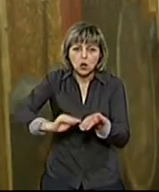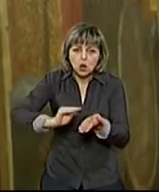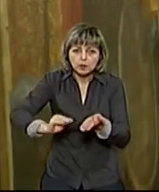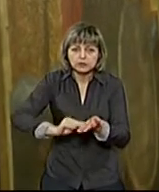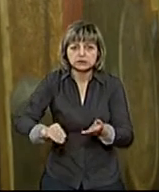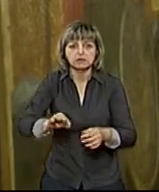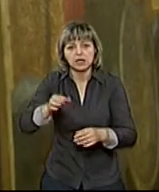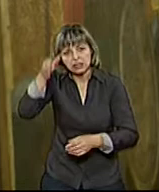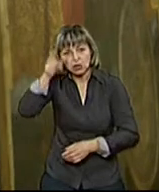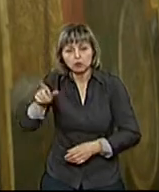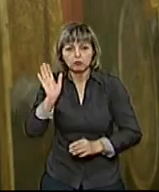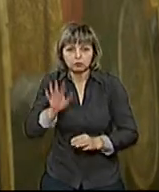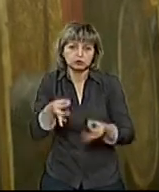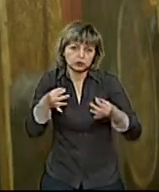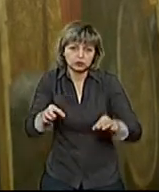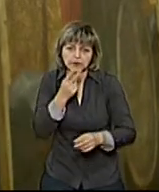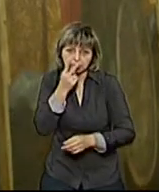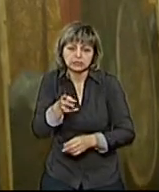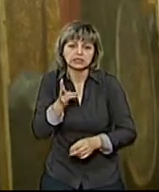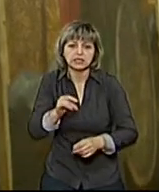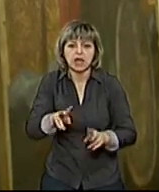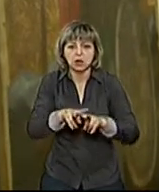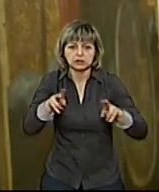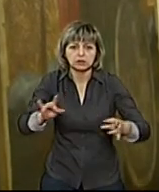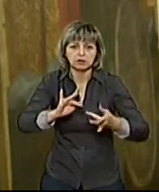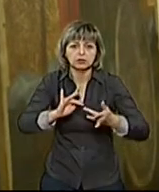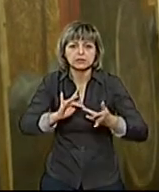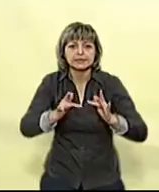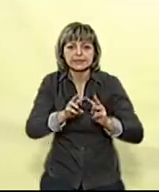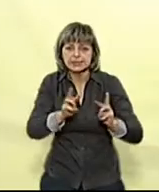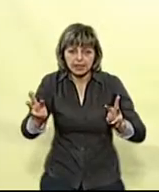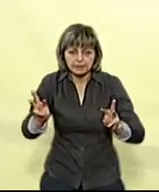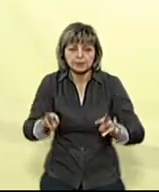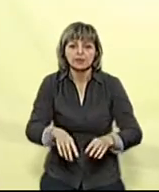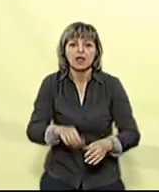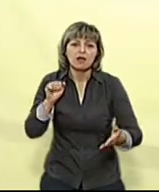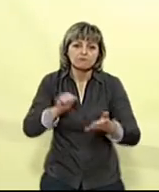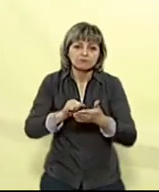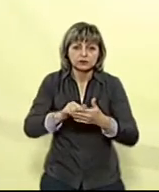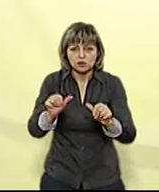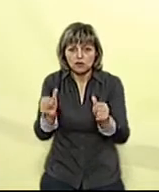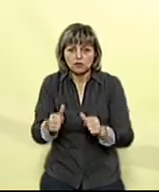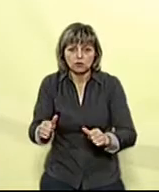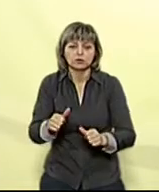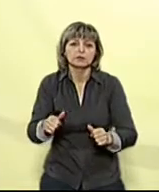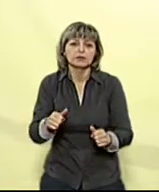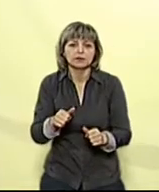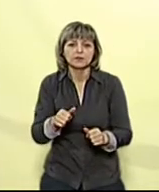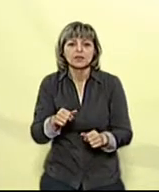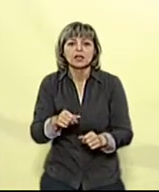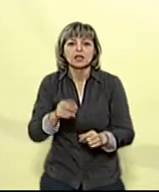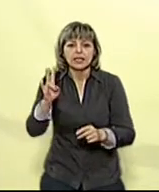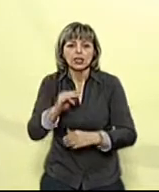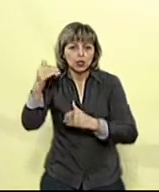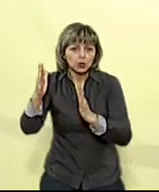мистецтвознавців будуть доступні на одноіменному сайті, розповів Роман Зілінко. Виготовлені 3D-макети Богородичанського іконостасу